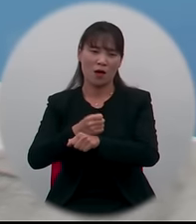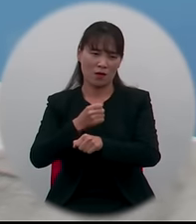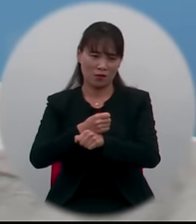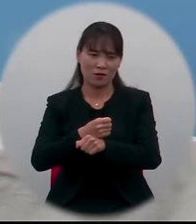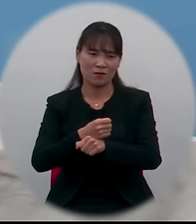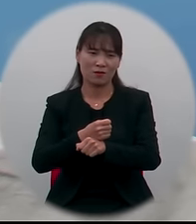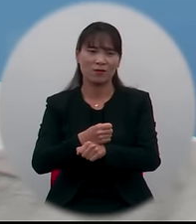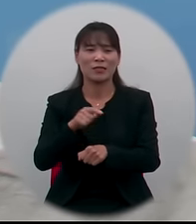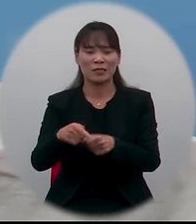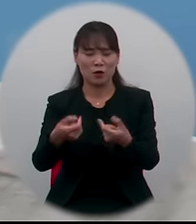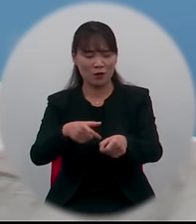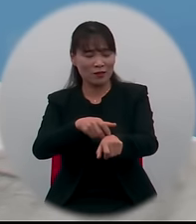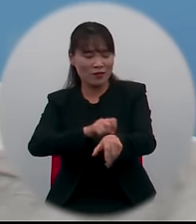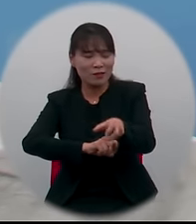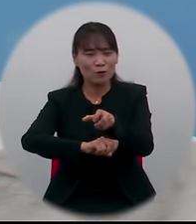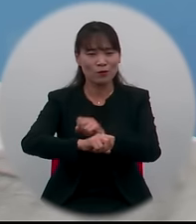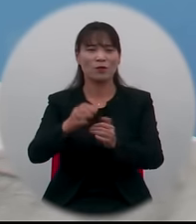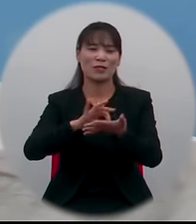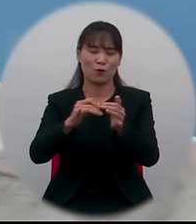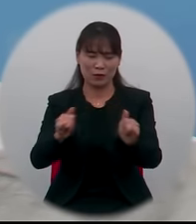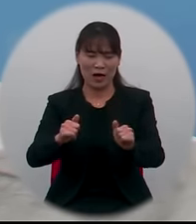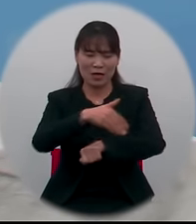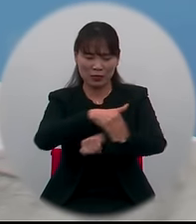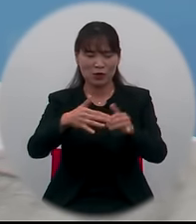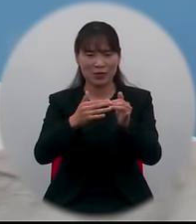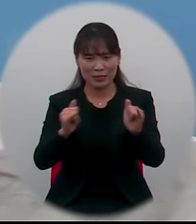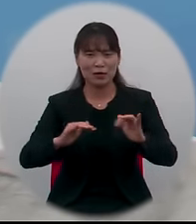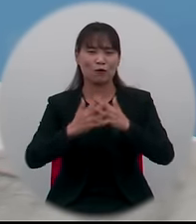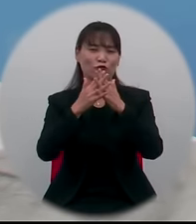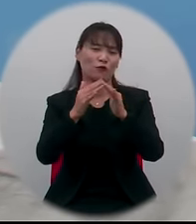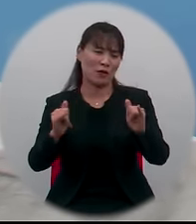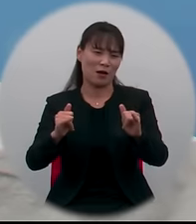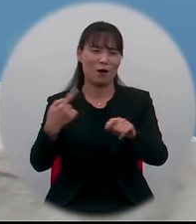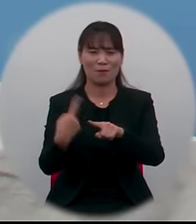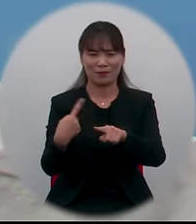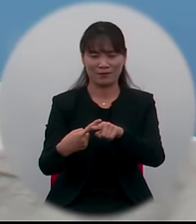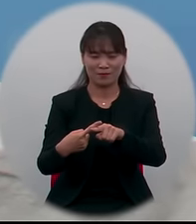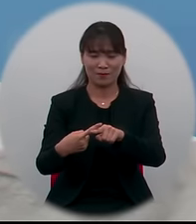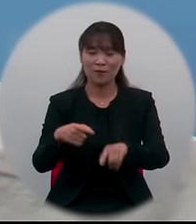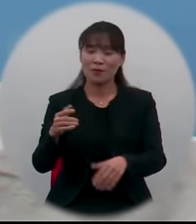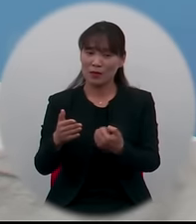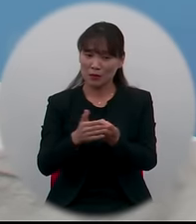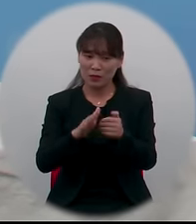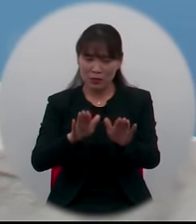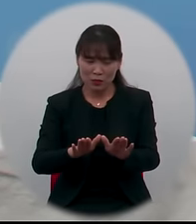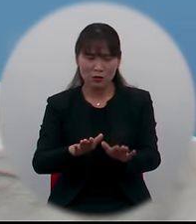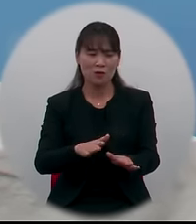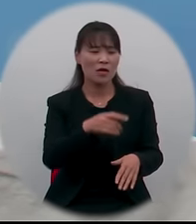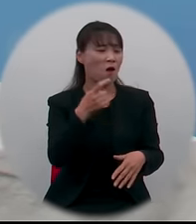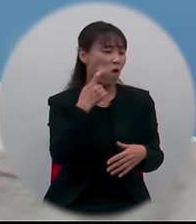알려주고 보여주고 하는 그런 능동적 사용자 설계자 건축가라고 할 수 있겠죠 더불어서이 친구들은